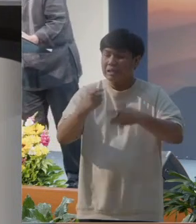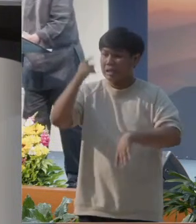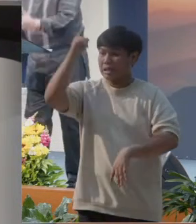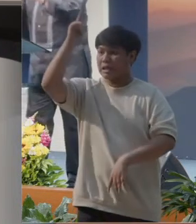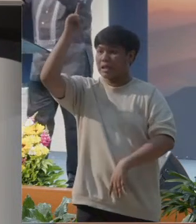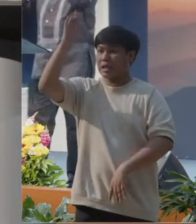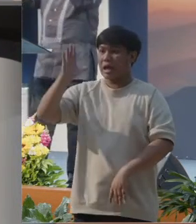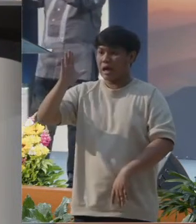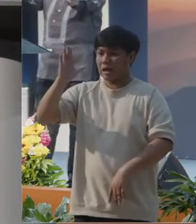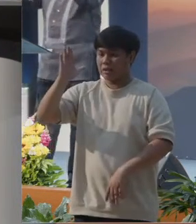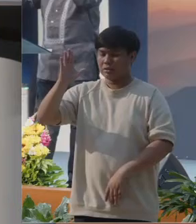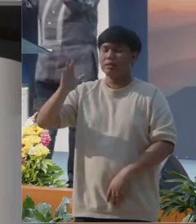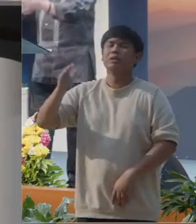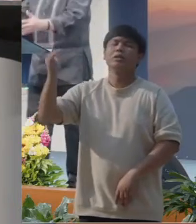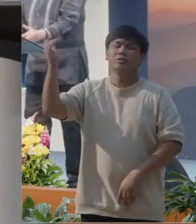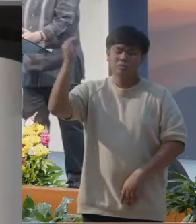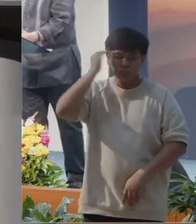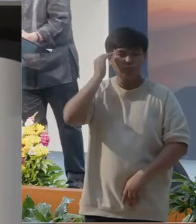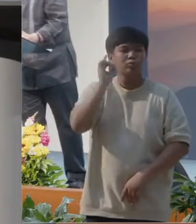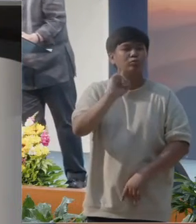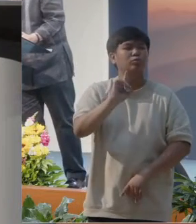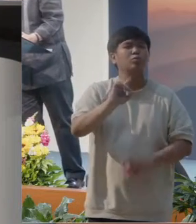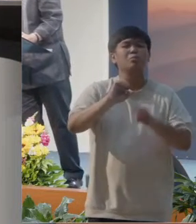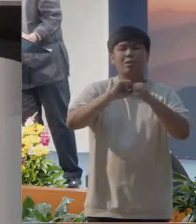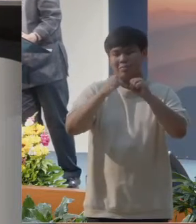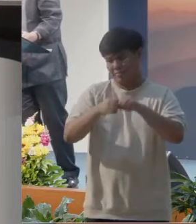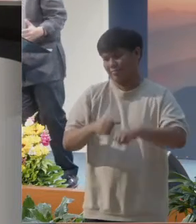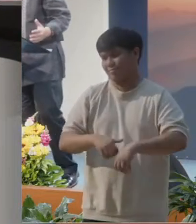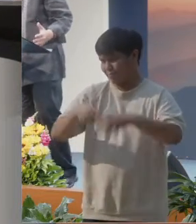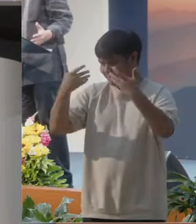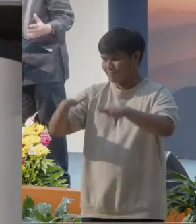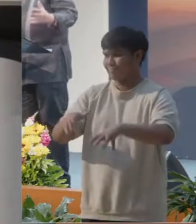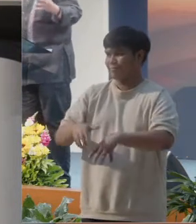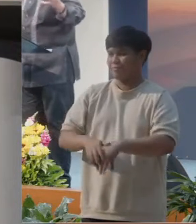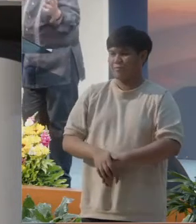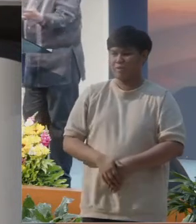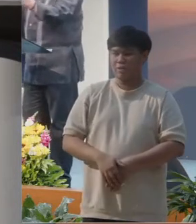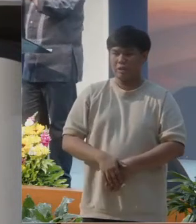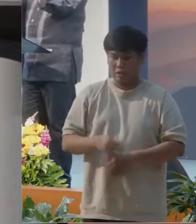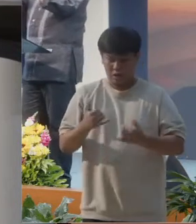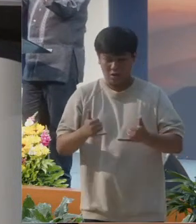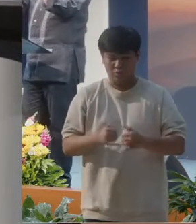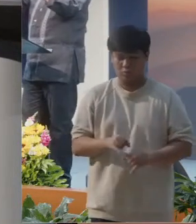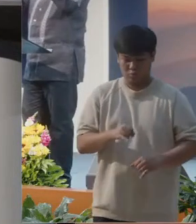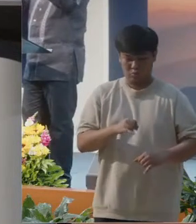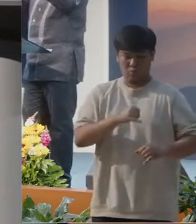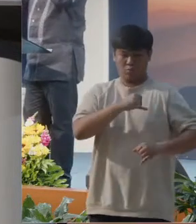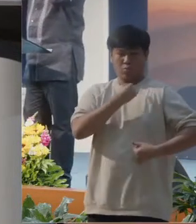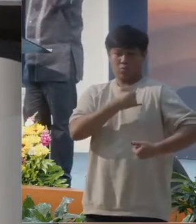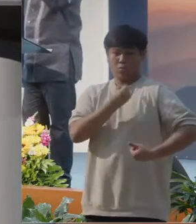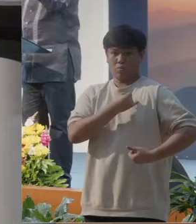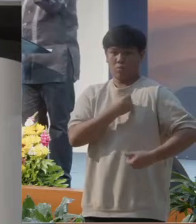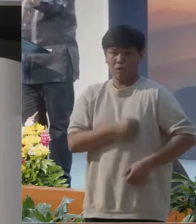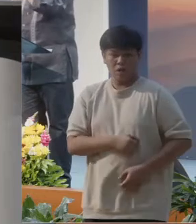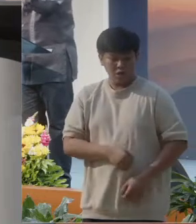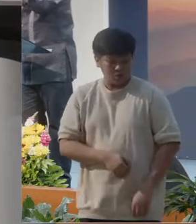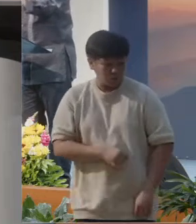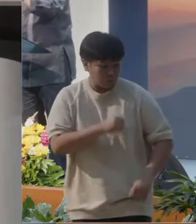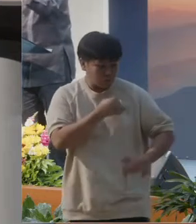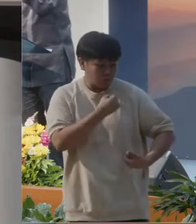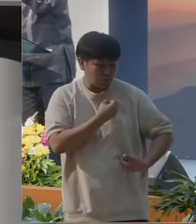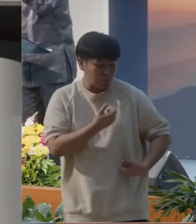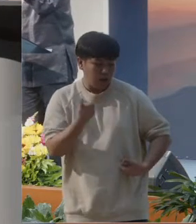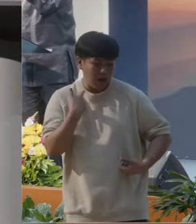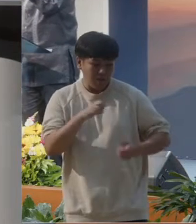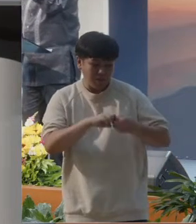sa langit, alam na niya kung ano ang problema. Kaya nga po, tinawag niya si Josue at sinabi niya, may kasalanan sa